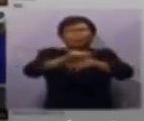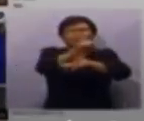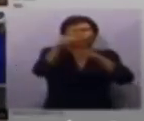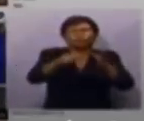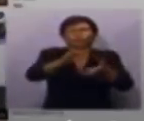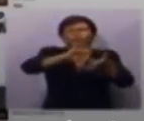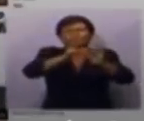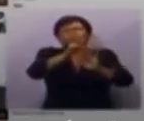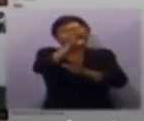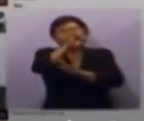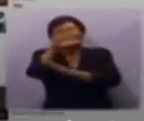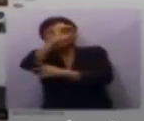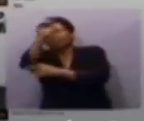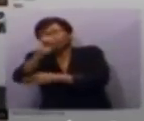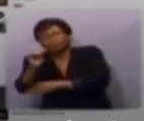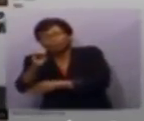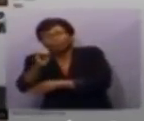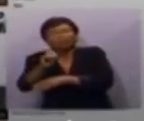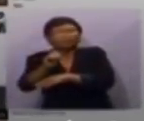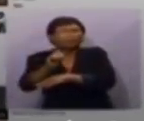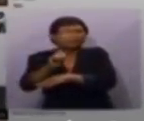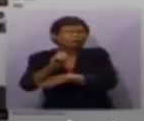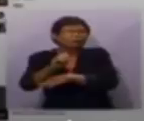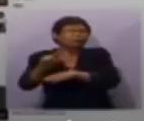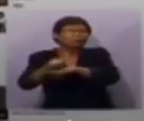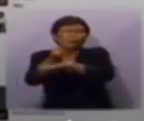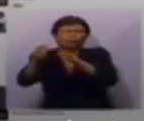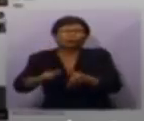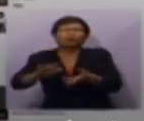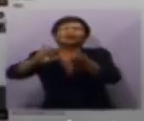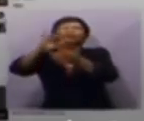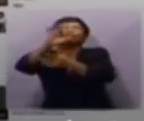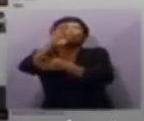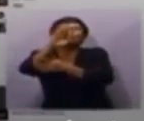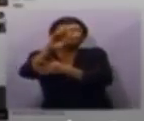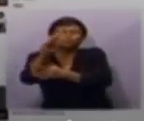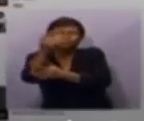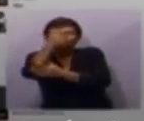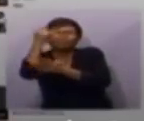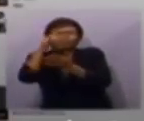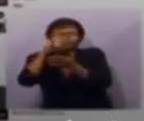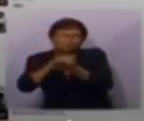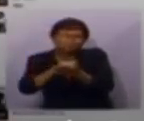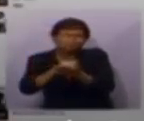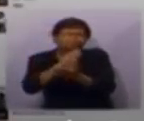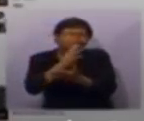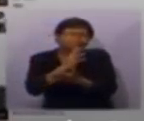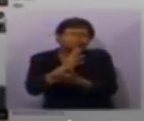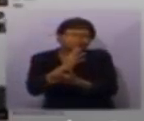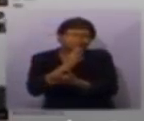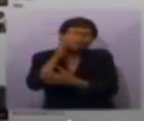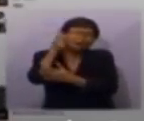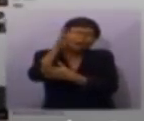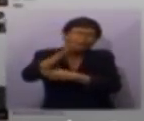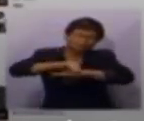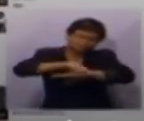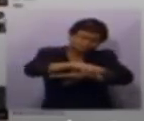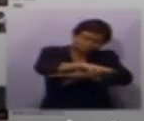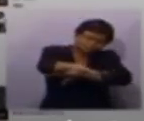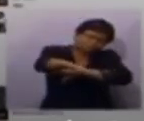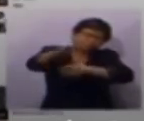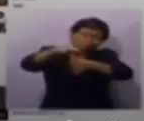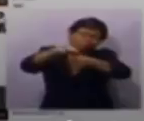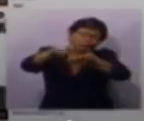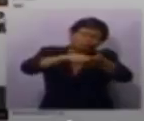internet. 75% pula adalah pengguna media sosial. Disebabkan ini, ia dikatakan bakal mempengaruhi